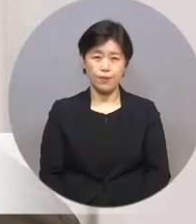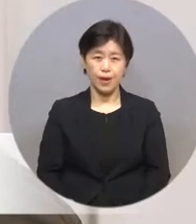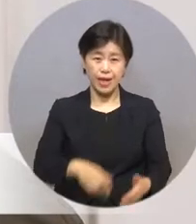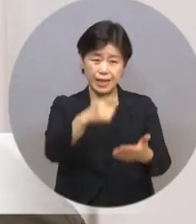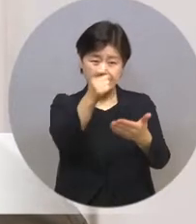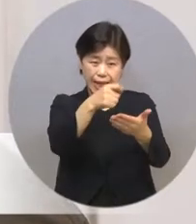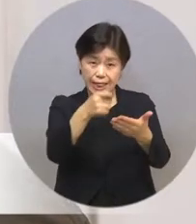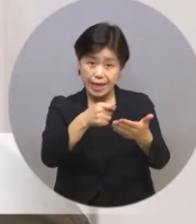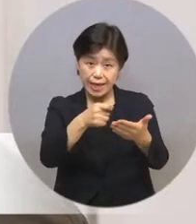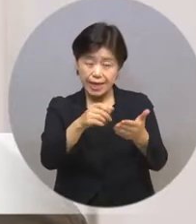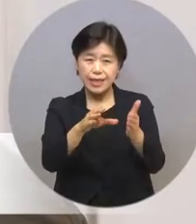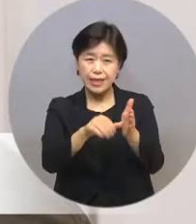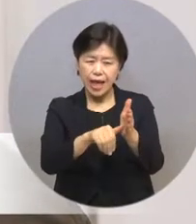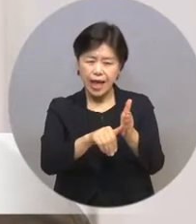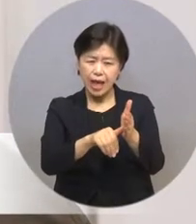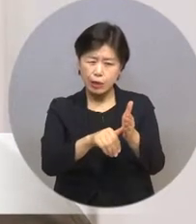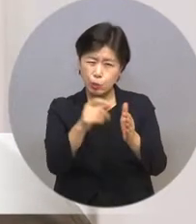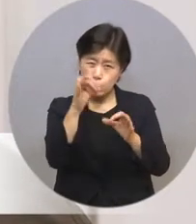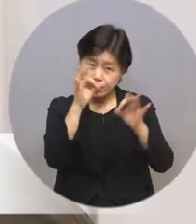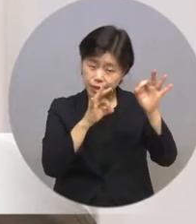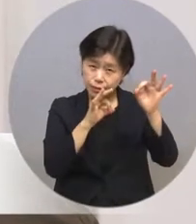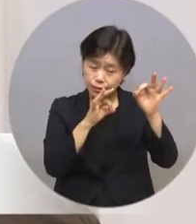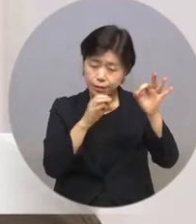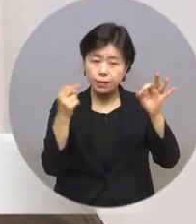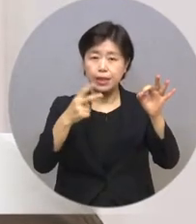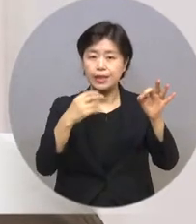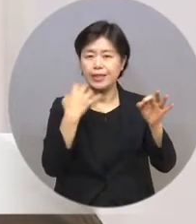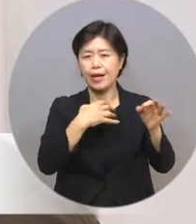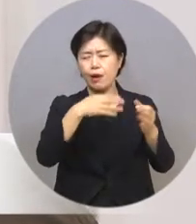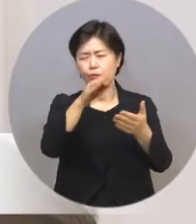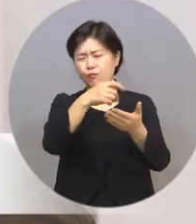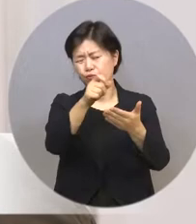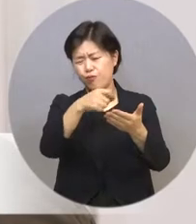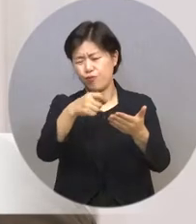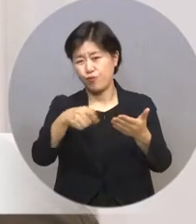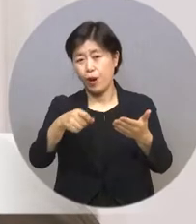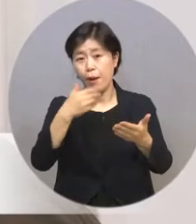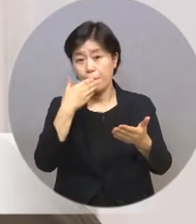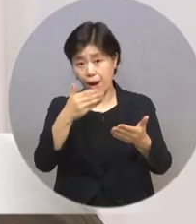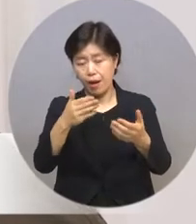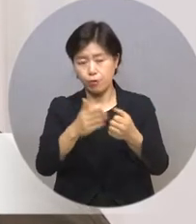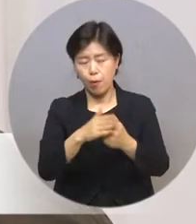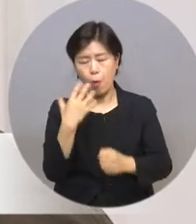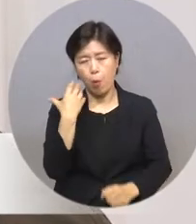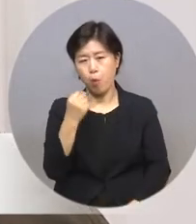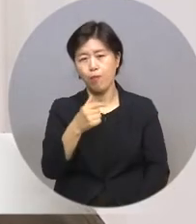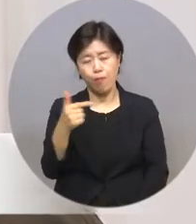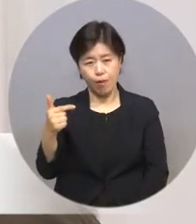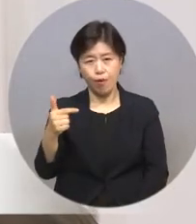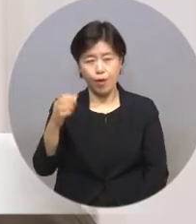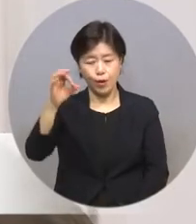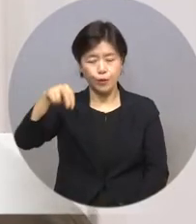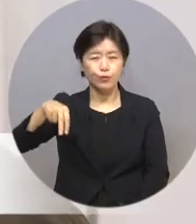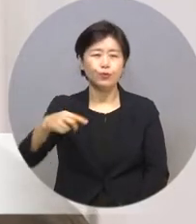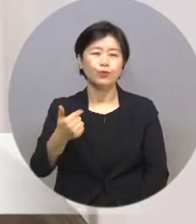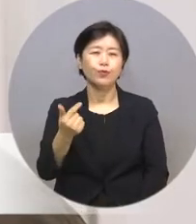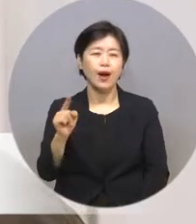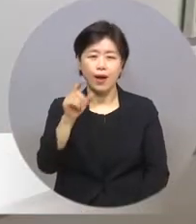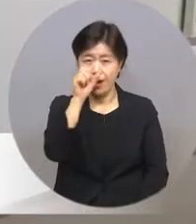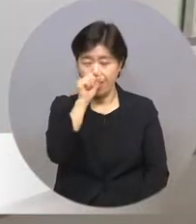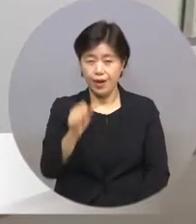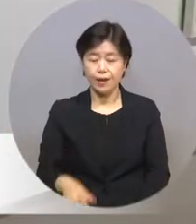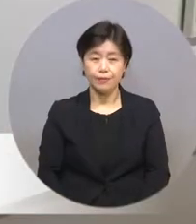데생이 조금 틀려도 다시 수정해서 할 수 있는 그런 특징이 있어서 거기에 매력을 느껴서 유화를 시작하기도